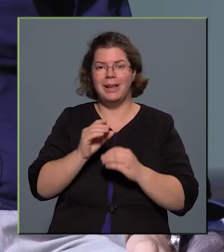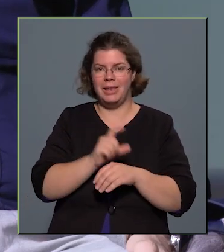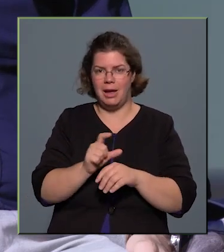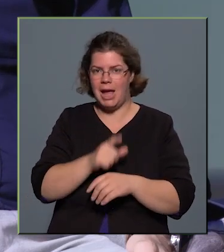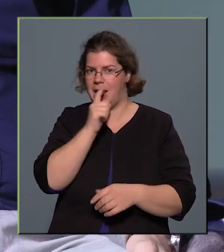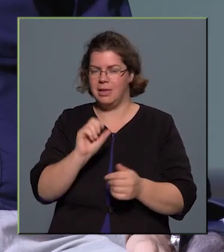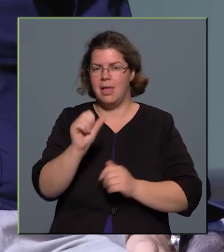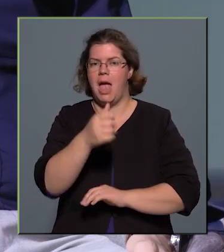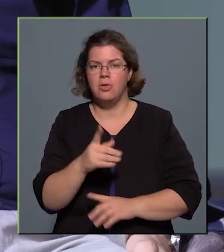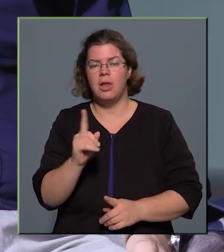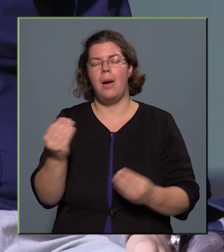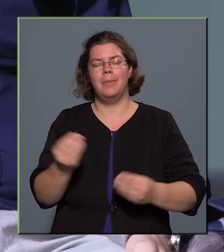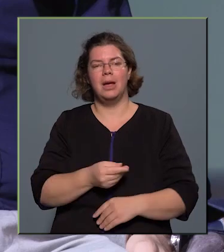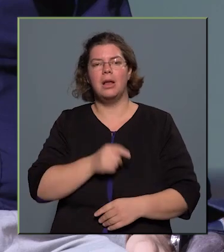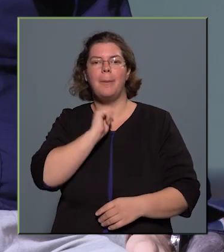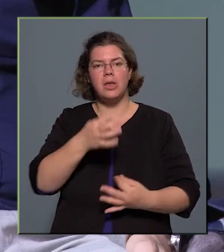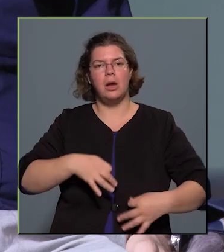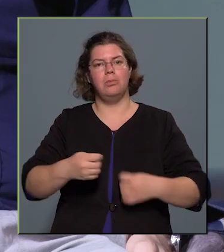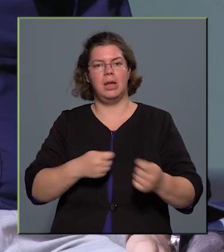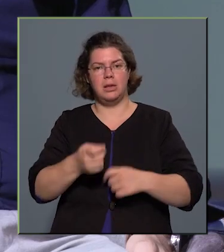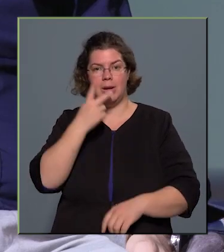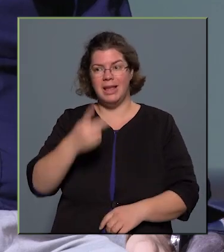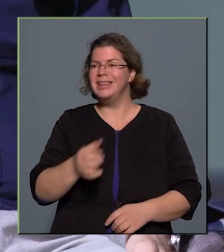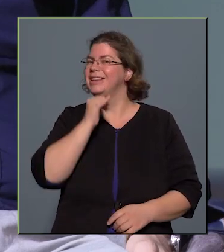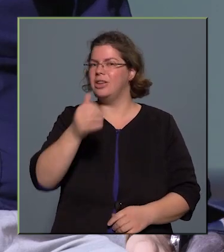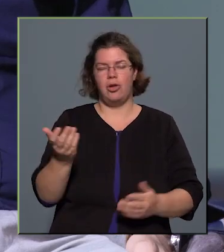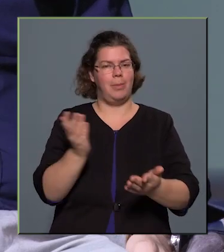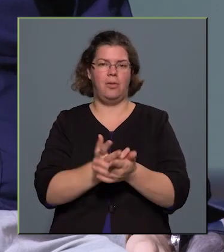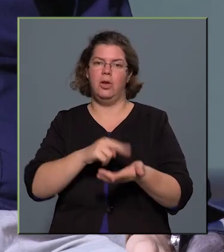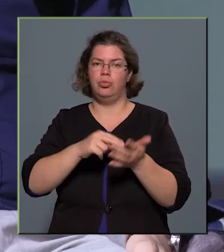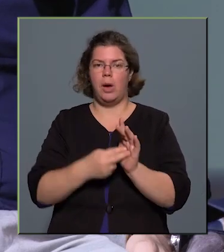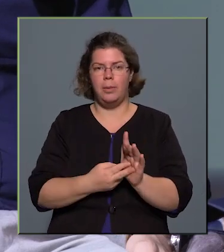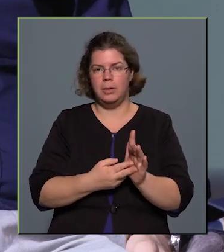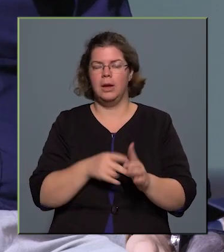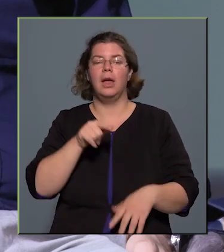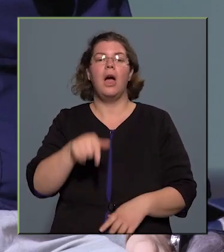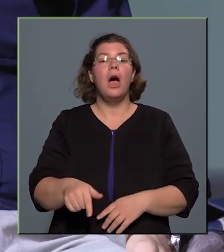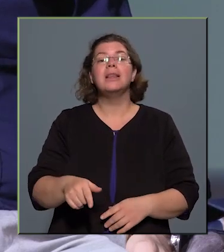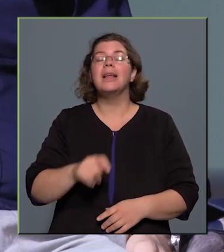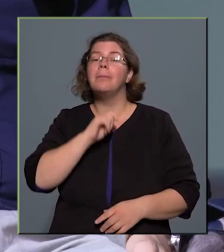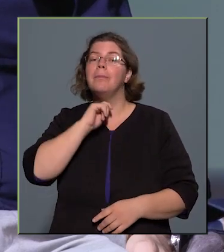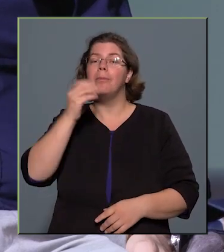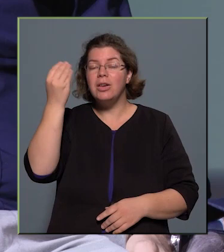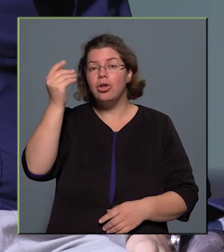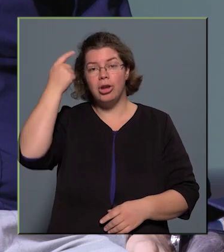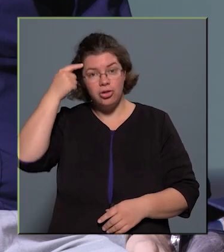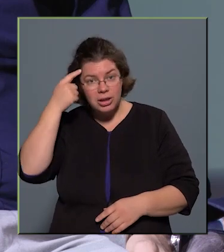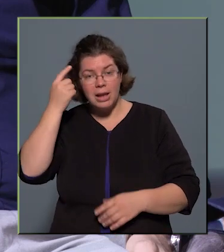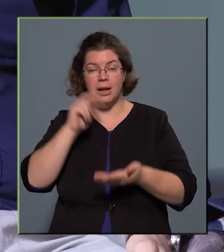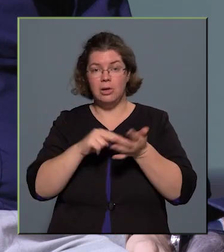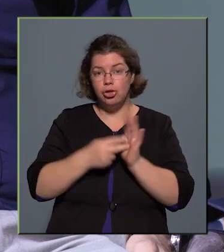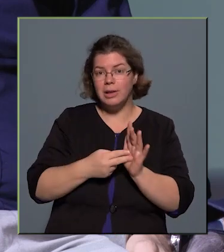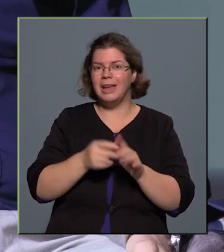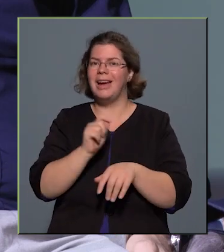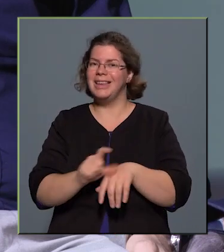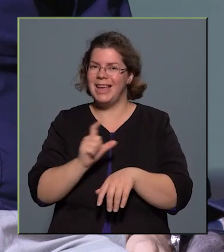fontosabb, amit talán a magyar piacon látunk, hogy nincs meg megfelelő stratégia, tehát hogy a mesterséges intelligencia stratégia hiányzik.